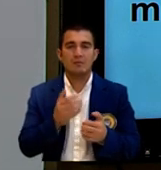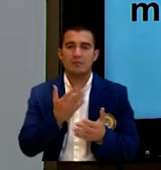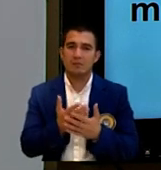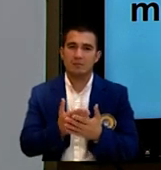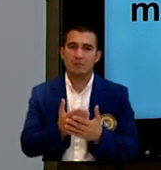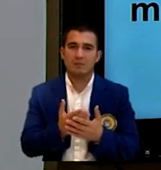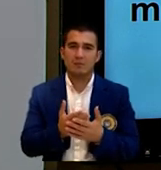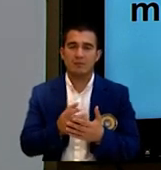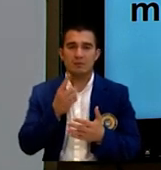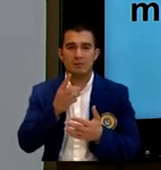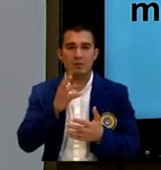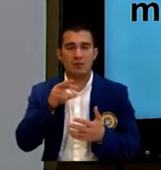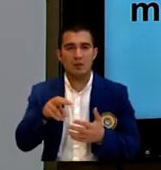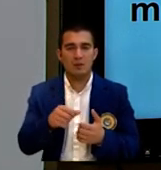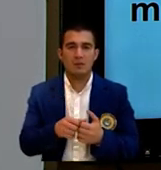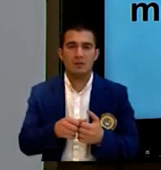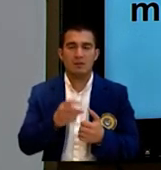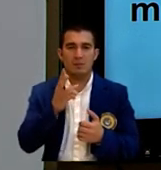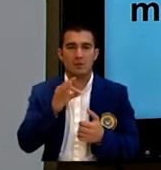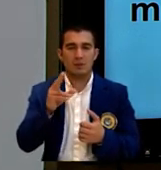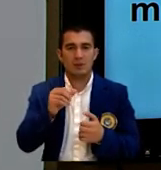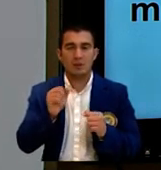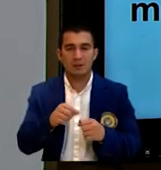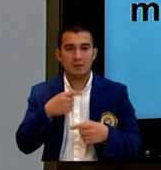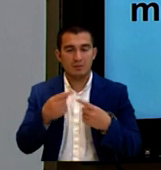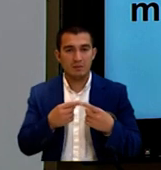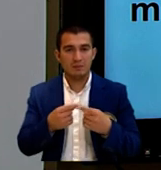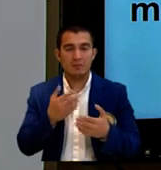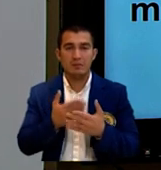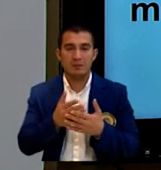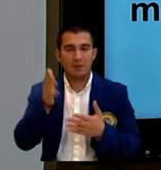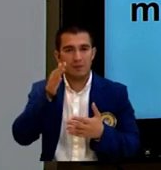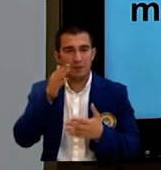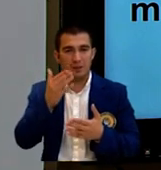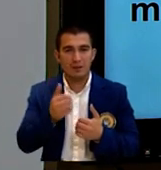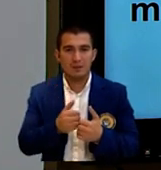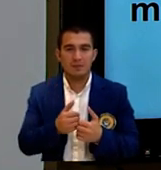uchun 1 mol modda miqdori uchun suvning